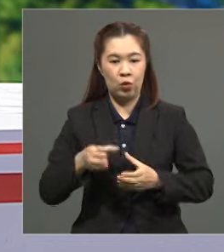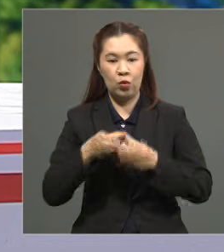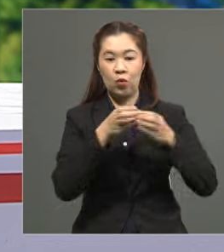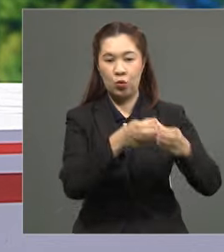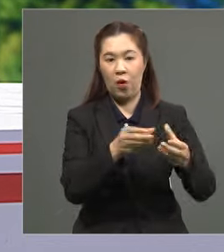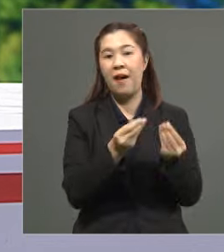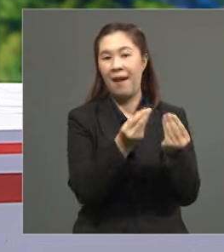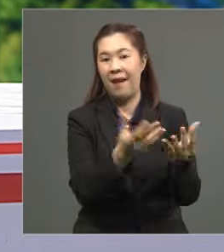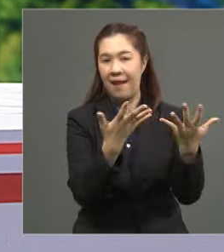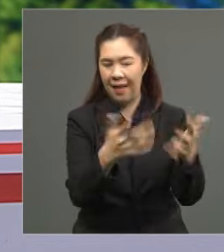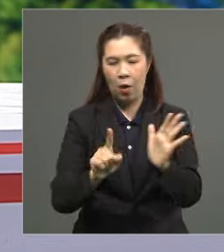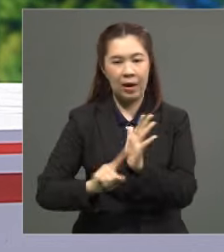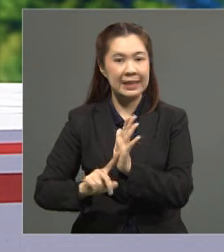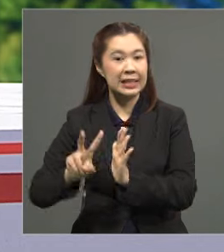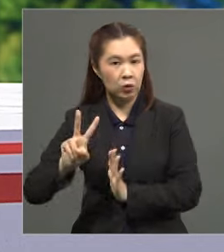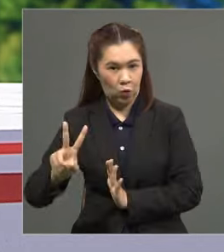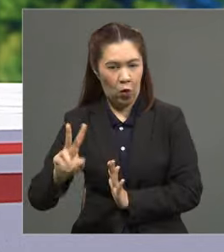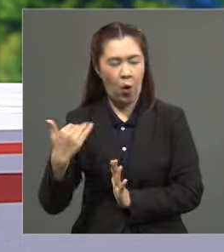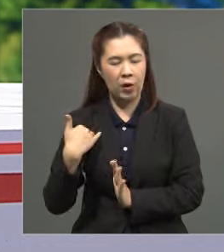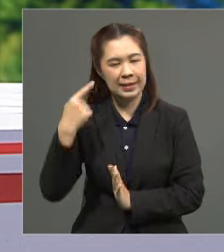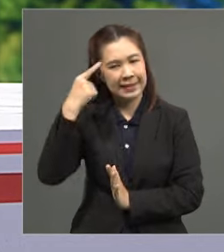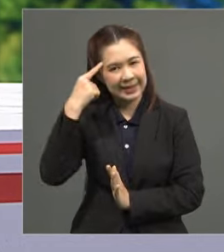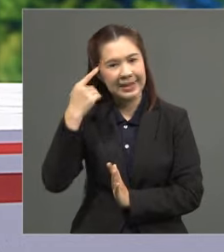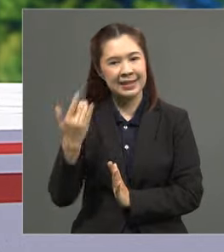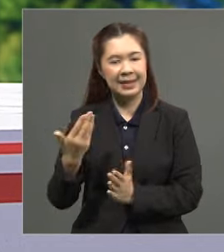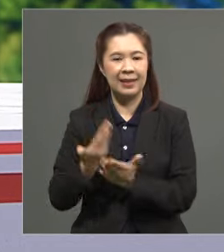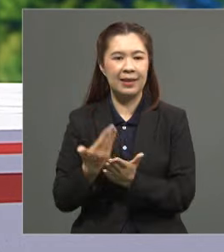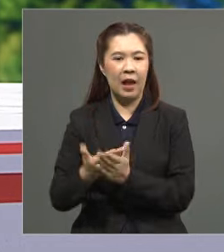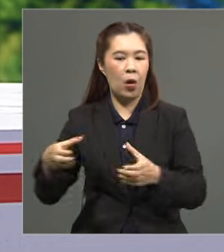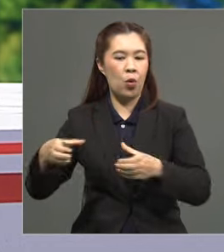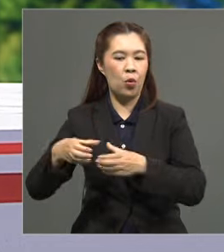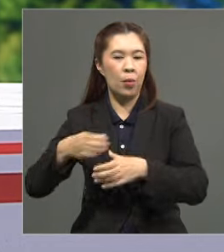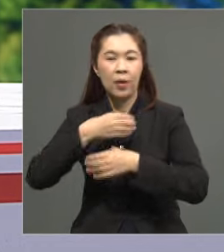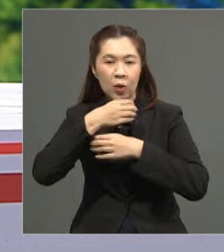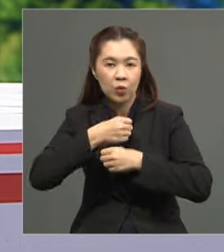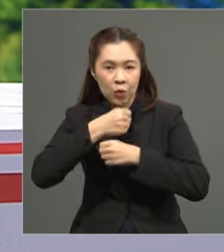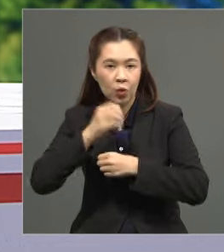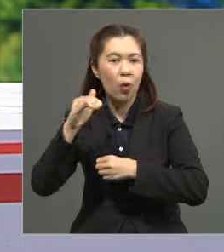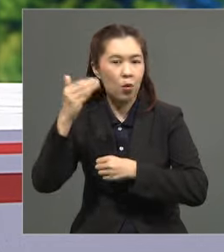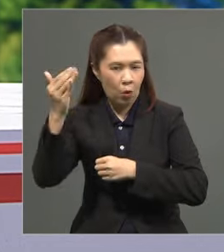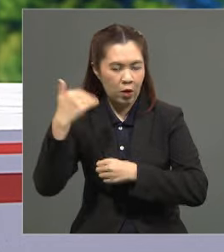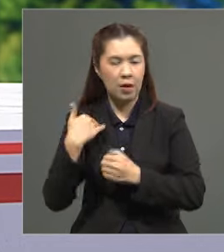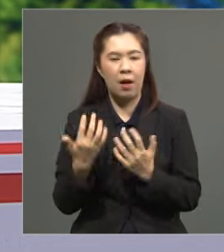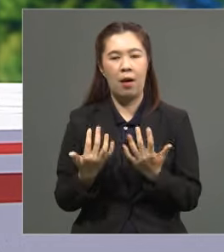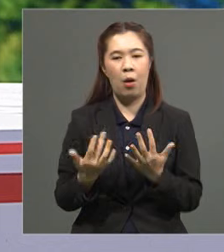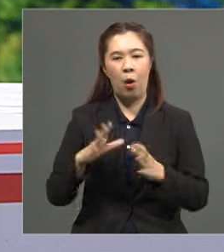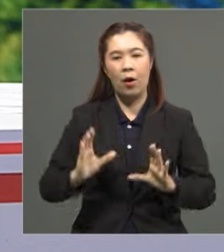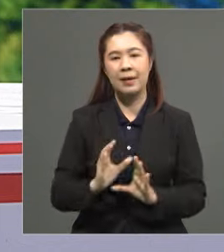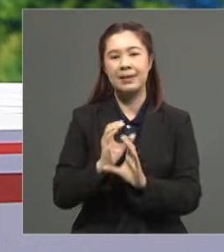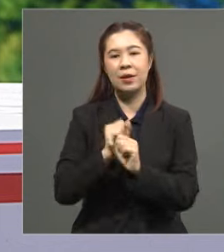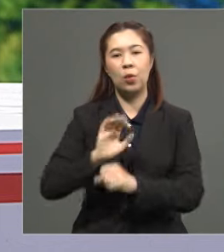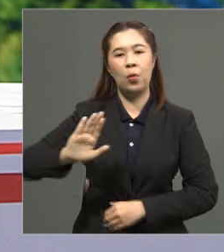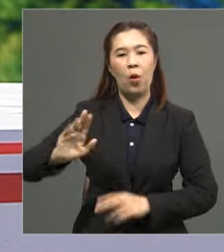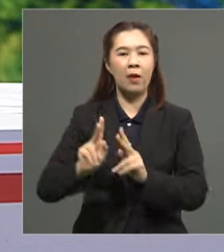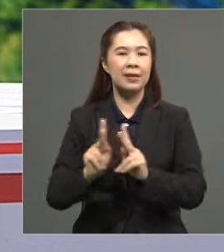านี้คาดว่าเฟส2เนี่ยดูเหมือนจะมีแนวโน้มนะฮะว่าจะแจกให้กับกลุ่มผู้สูงอายุก่อนแต่ก็ต้องรอข้อสรุปจากคณะกรรมการนโยบาย